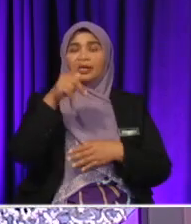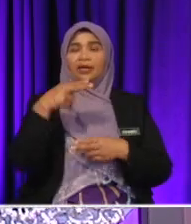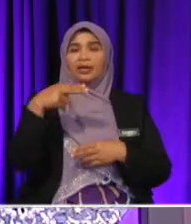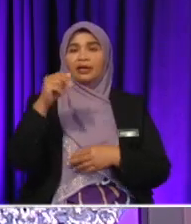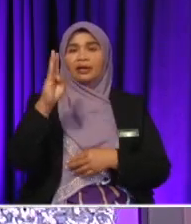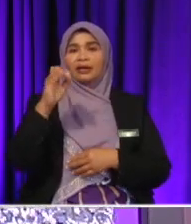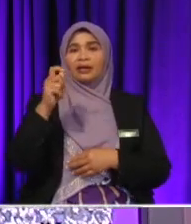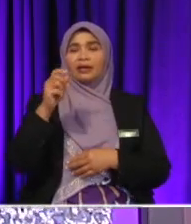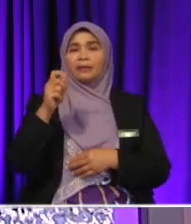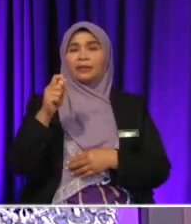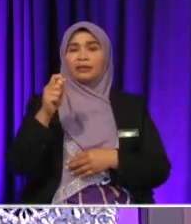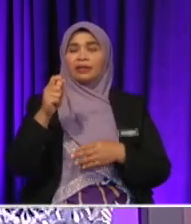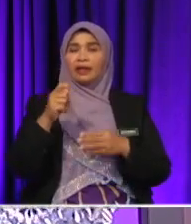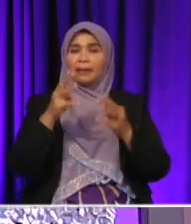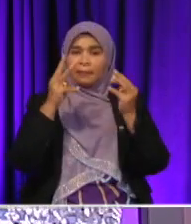manusia